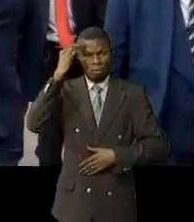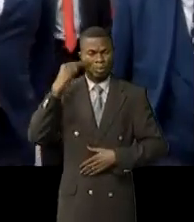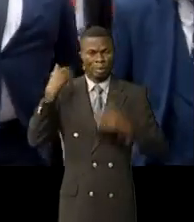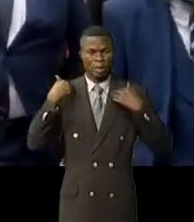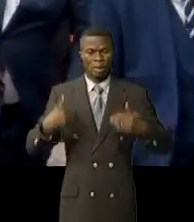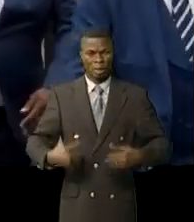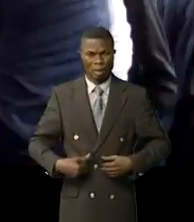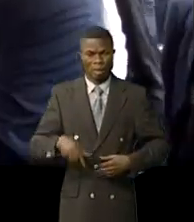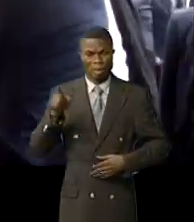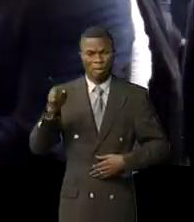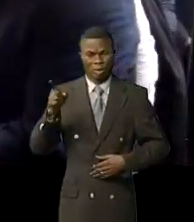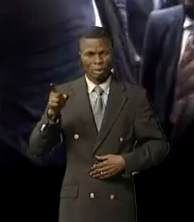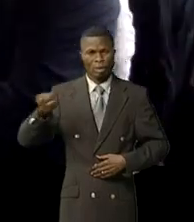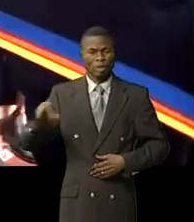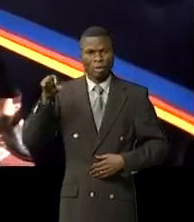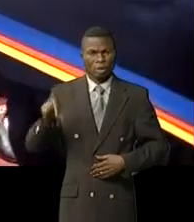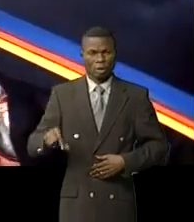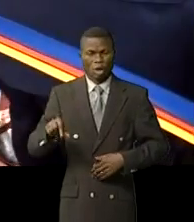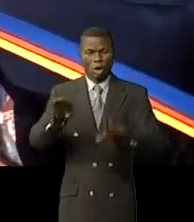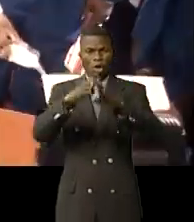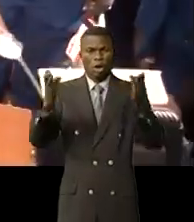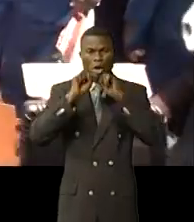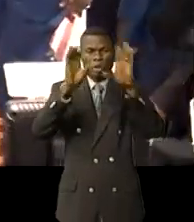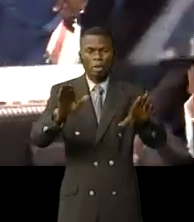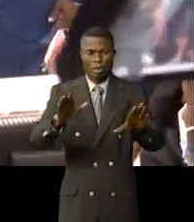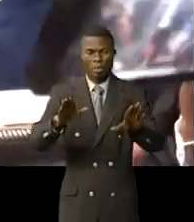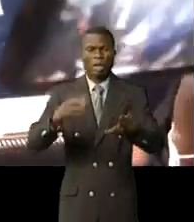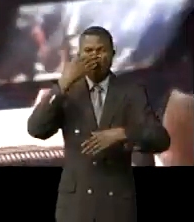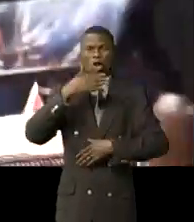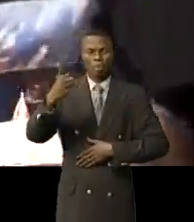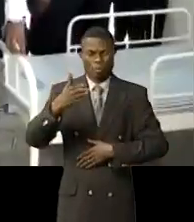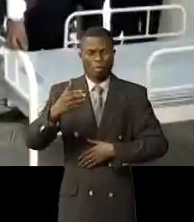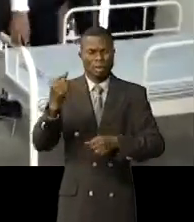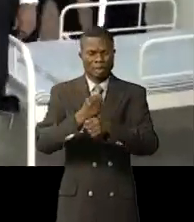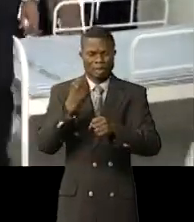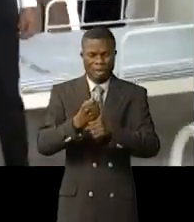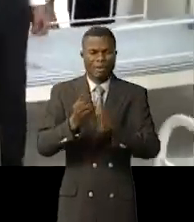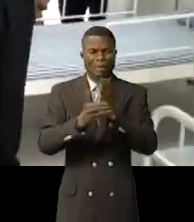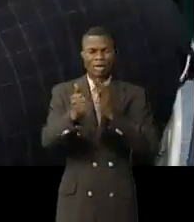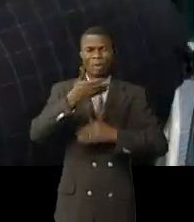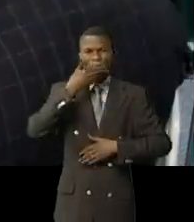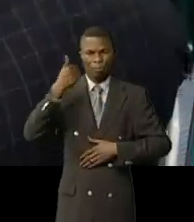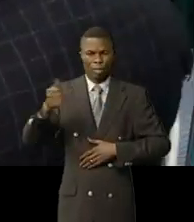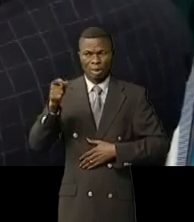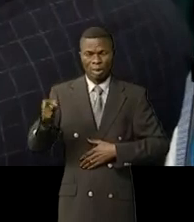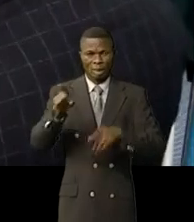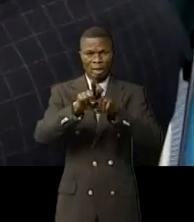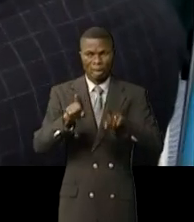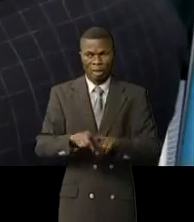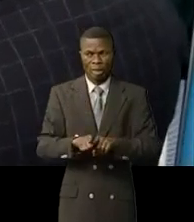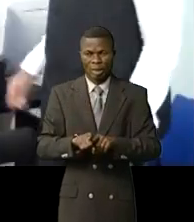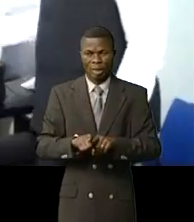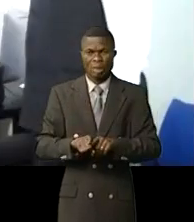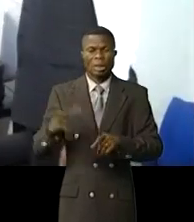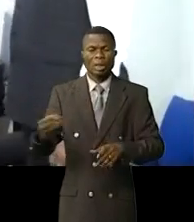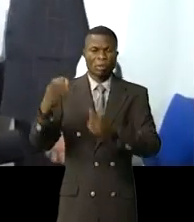Santé Jean-Jacques Mbungani, qui a inauguré l'ouvrage, apprécient la qualité des services organisés et le coût social en termes de prise